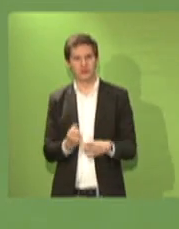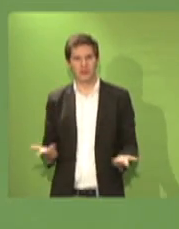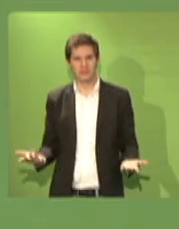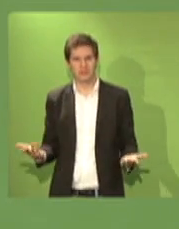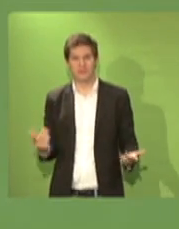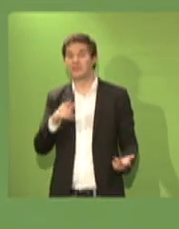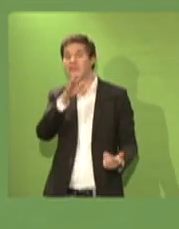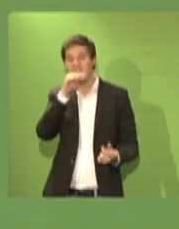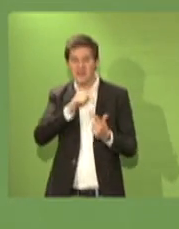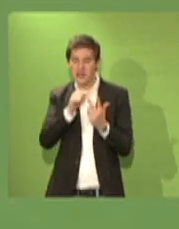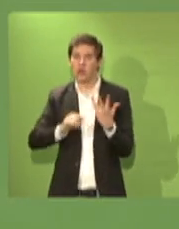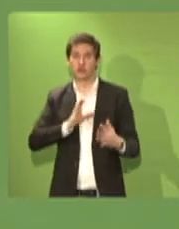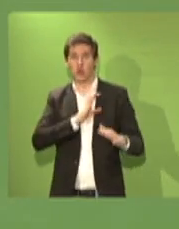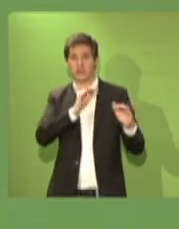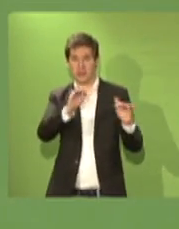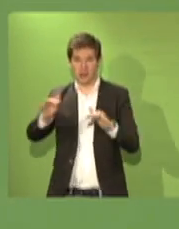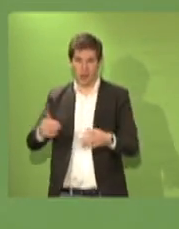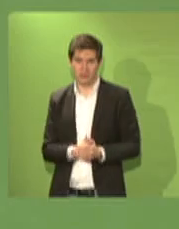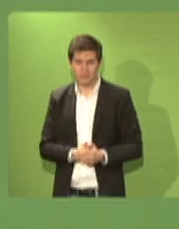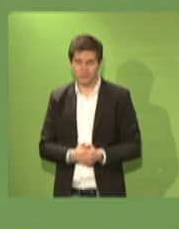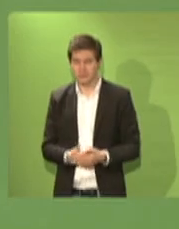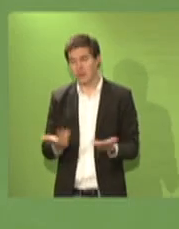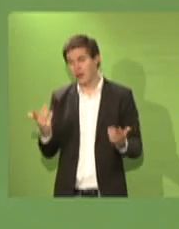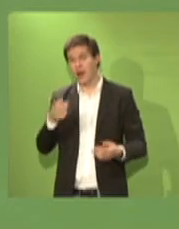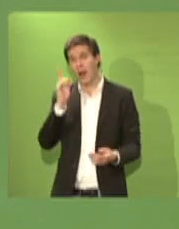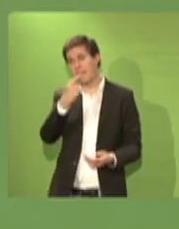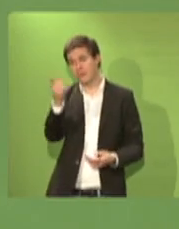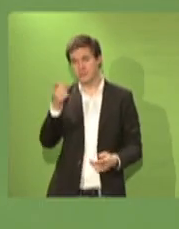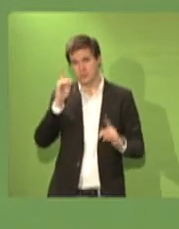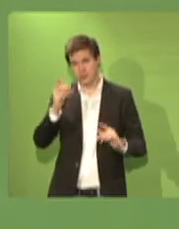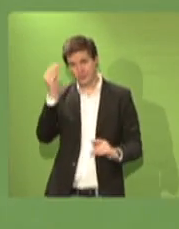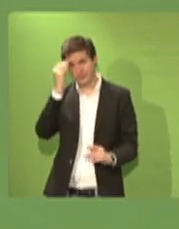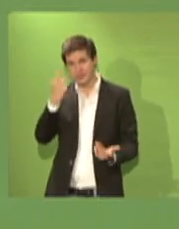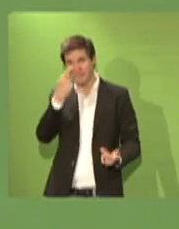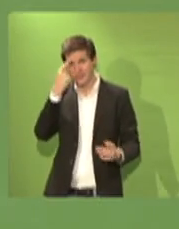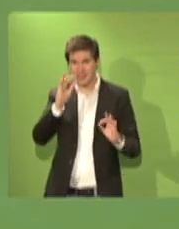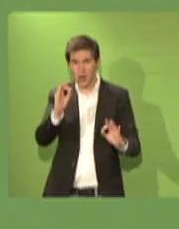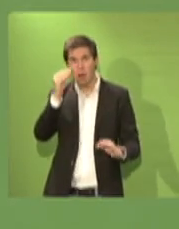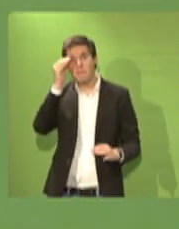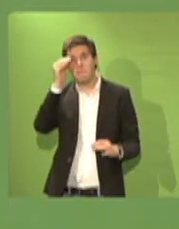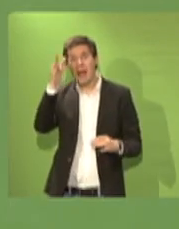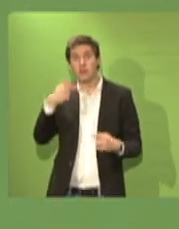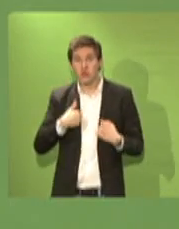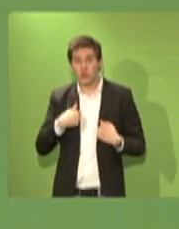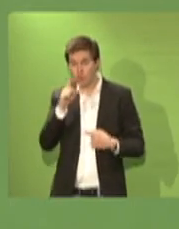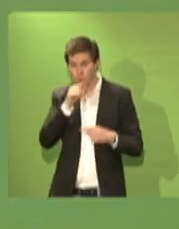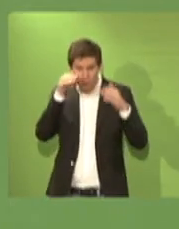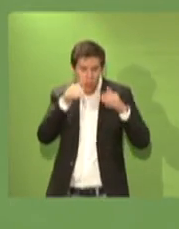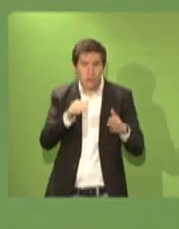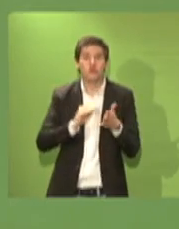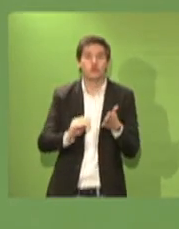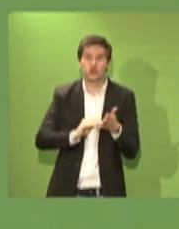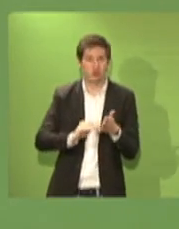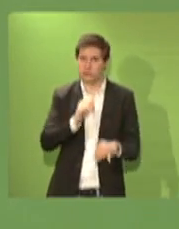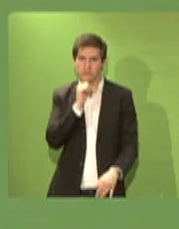noch viele Chancen. Aber, liebe Freundinnen und Freunde, ihr wisst, Bildung ist für mich nicht nur Schulsystem,